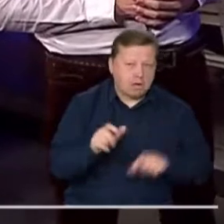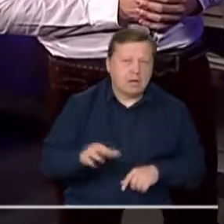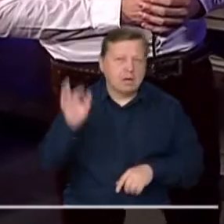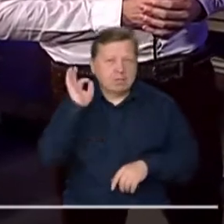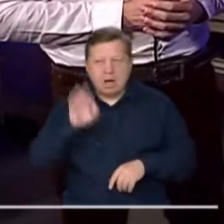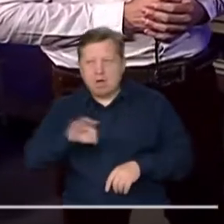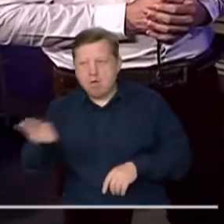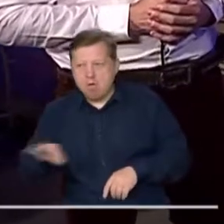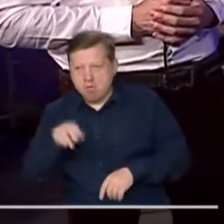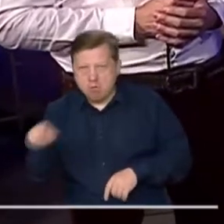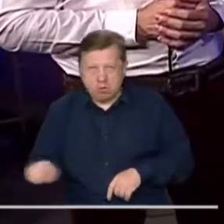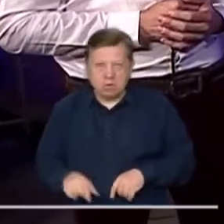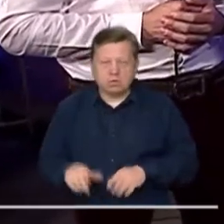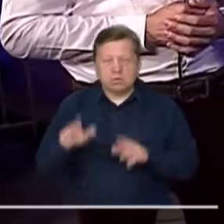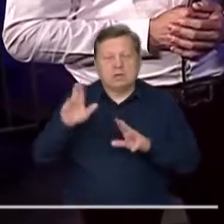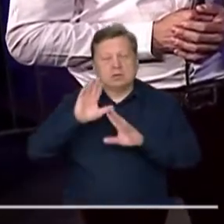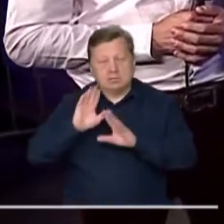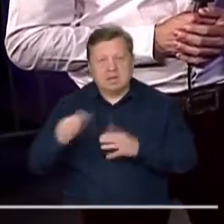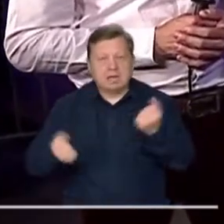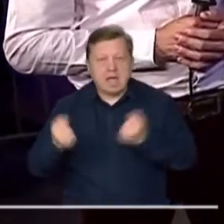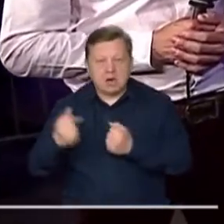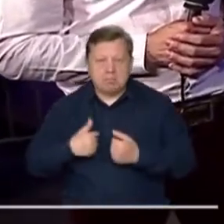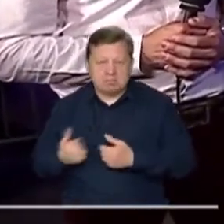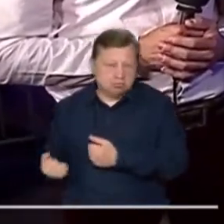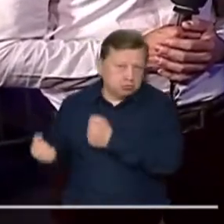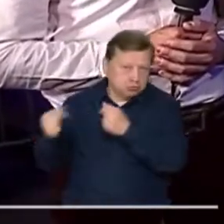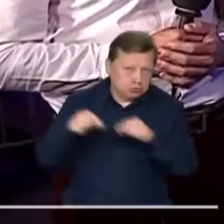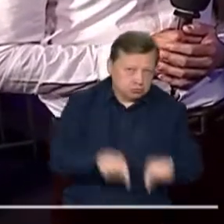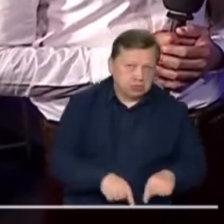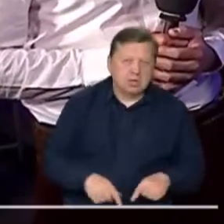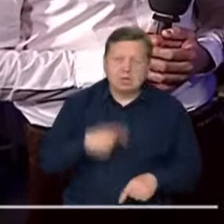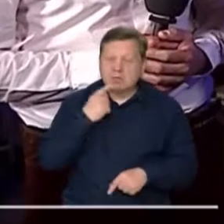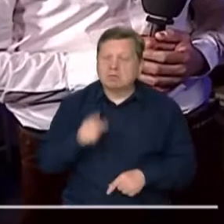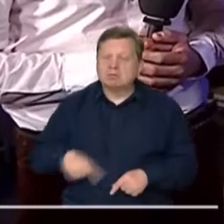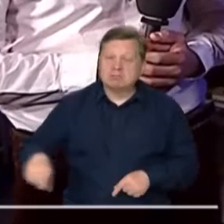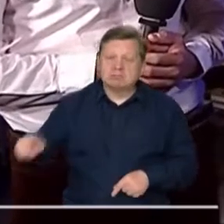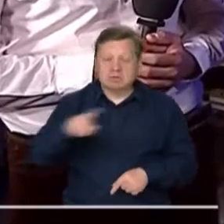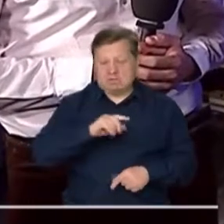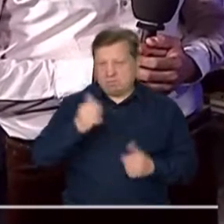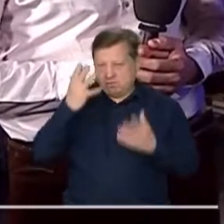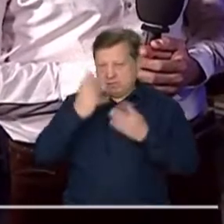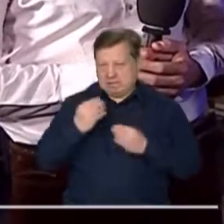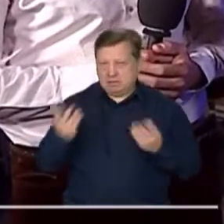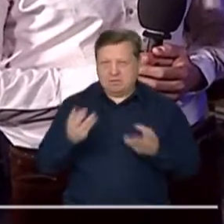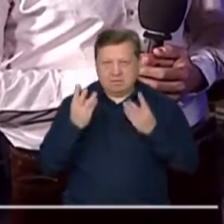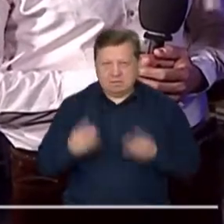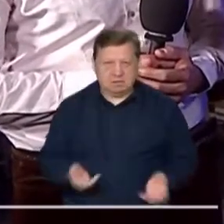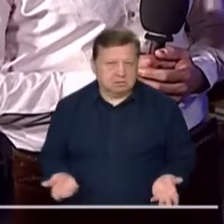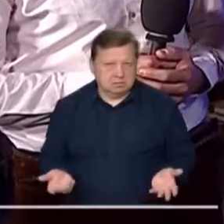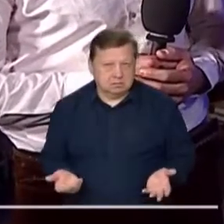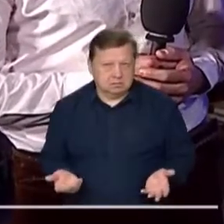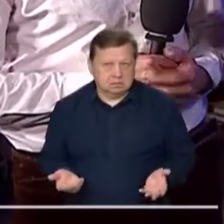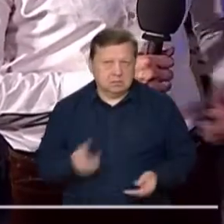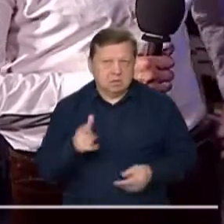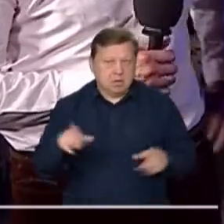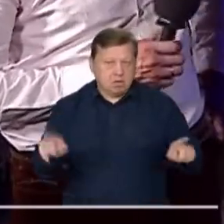gotuje i po kierowcę, który nas przywozi, więc to jest absolutnie zbudowanie całego wizerunku. No podobnie z takim dużym koncertem jak